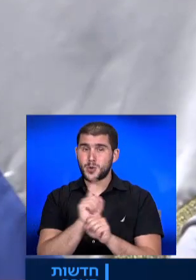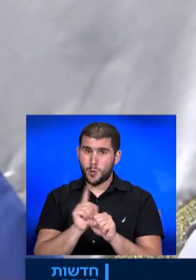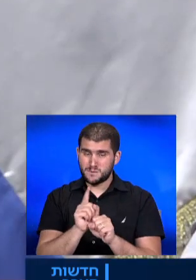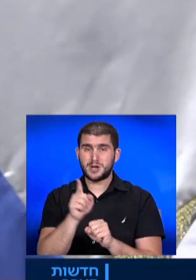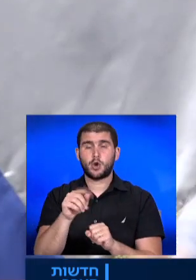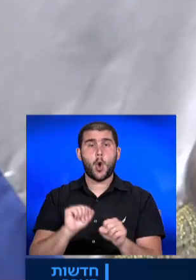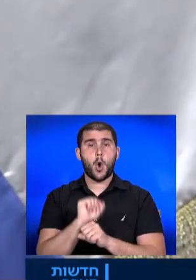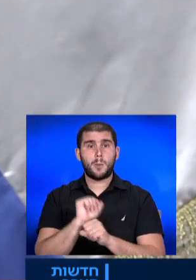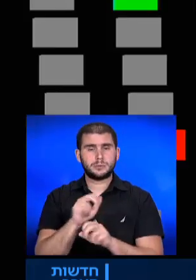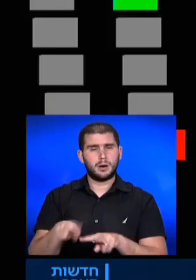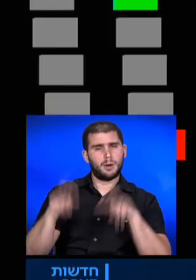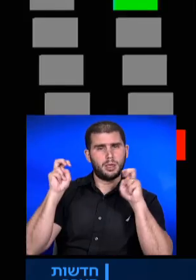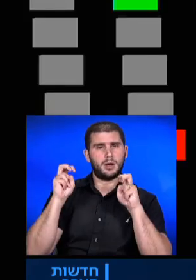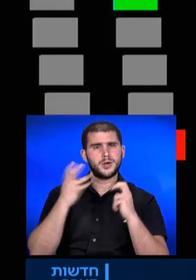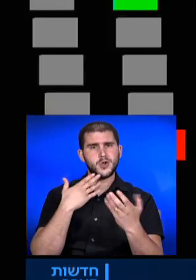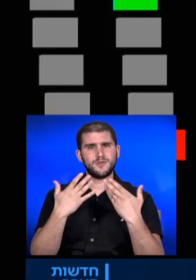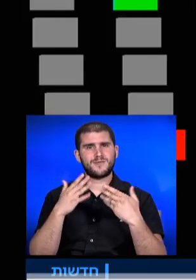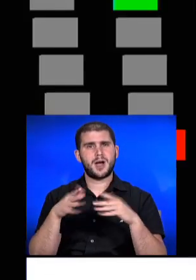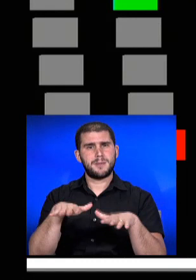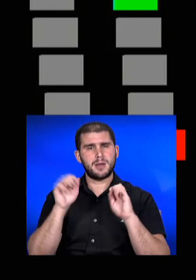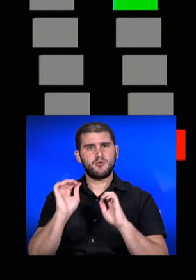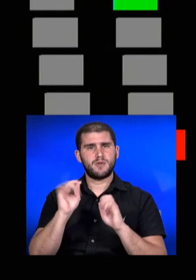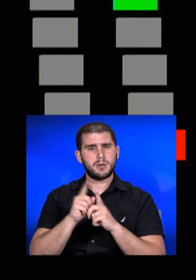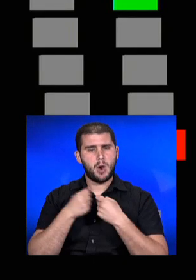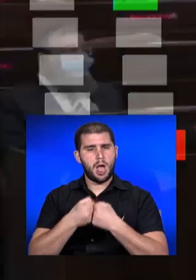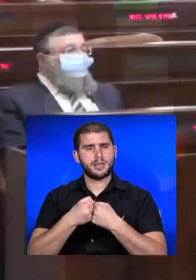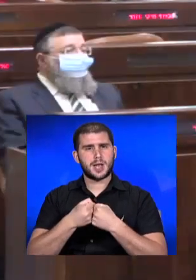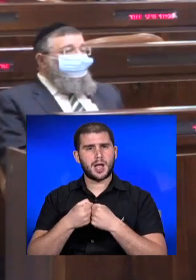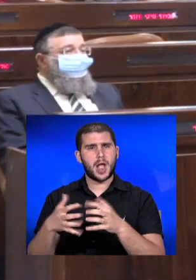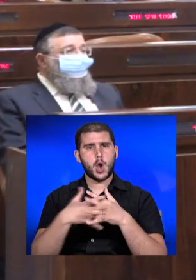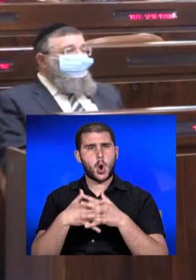האופוזיציה מנצלת כל ישיבת מליאה כדי לאתגר את הקואליציה בכנסת.